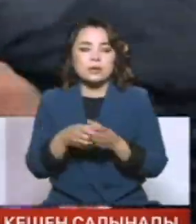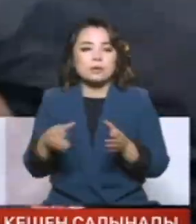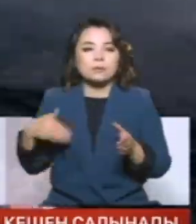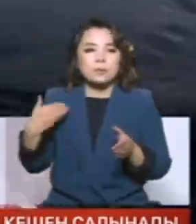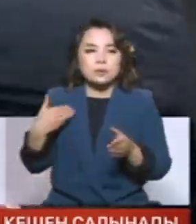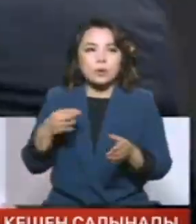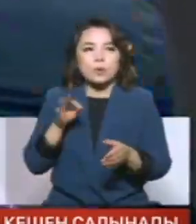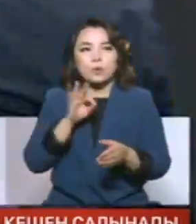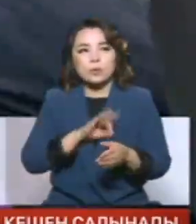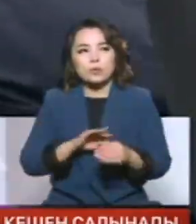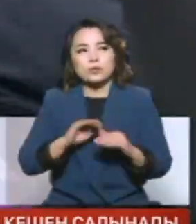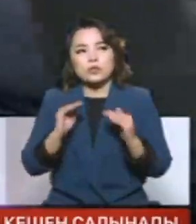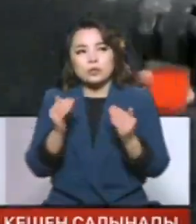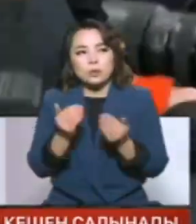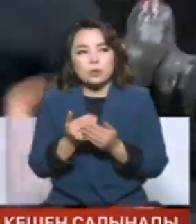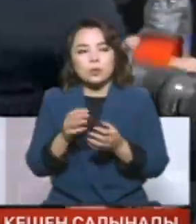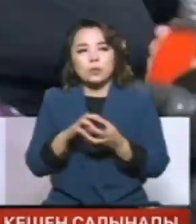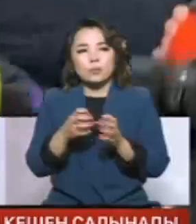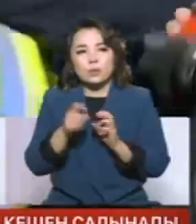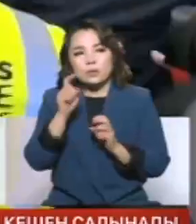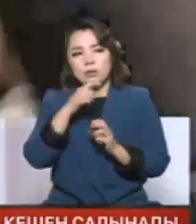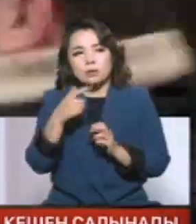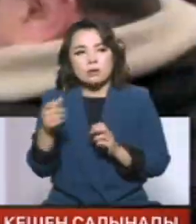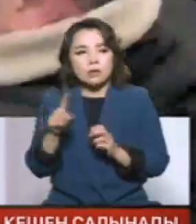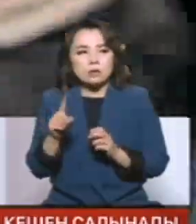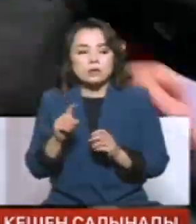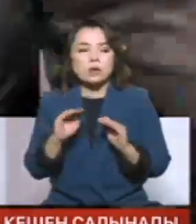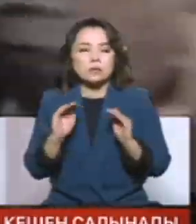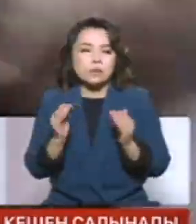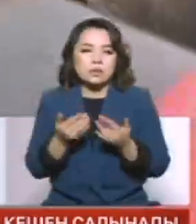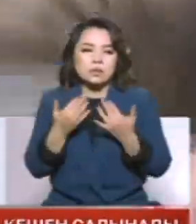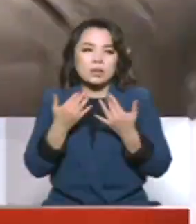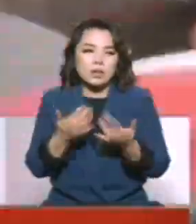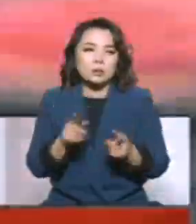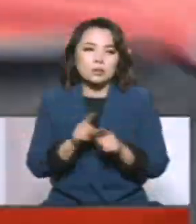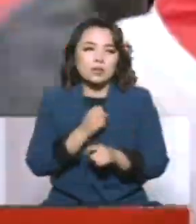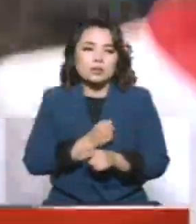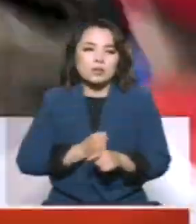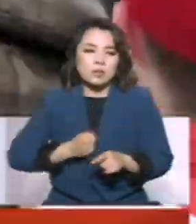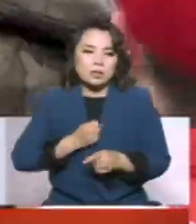тыңайтқыштарды қолдануды шектеу мен көмір қышқыл газын азайту тәрізді талаптарға наразы.